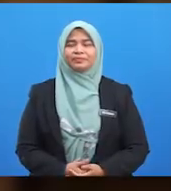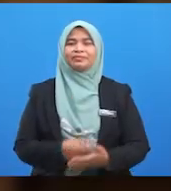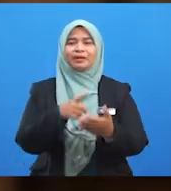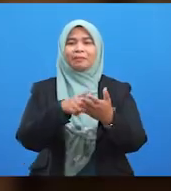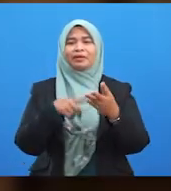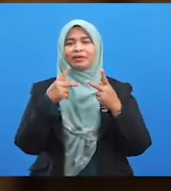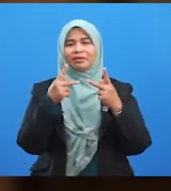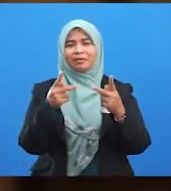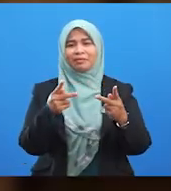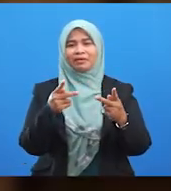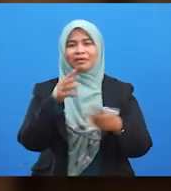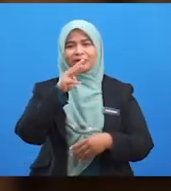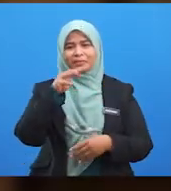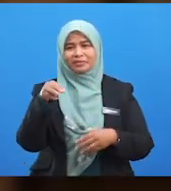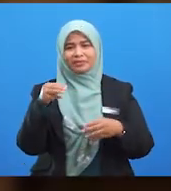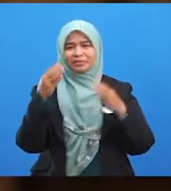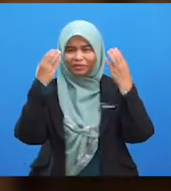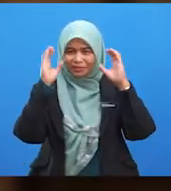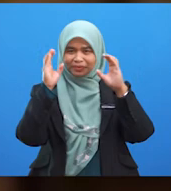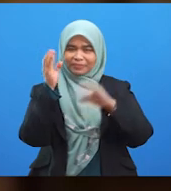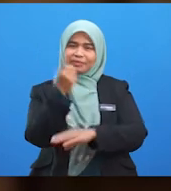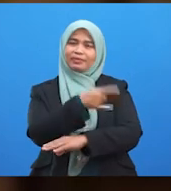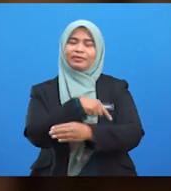Apa khabar murid-murid cikgu pada hari ini?